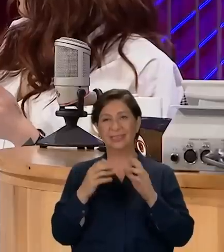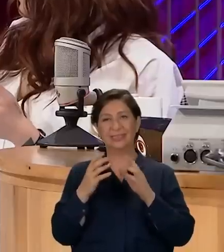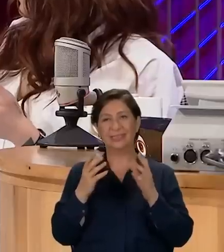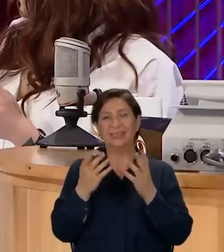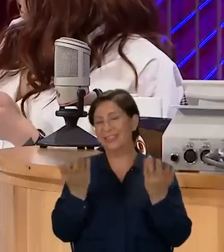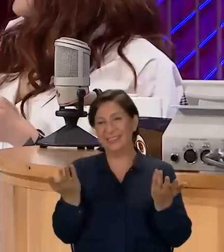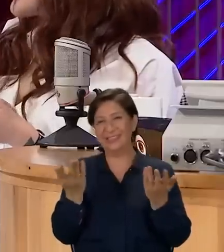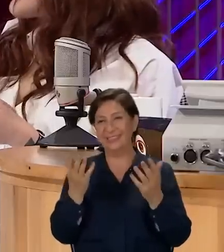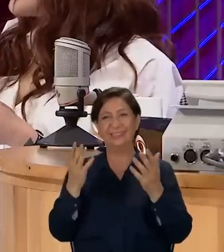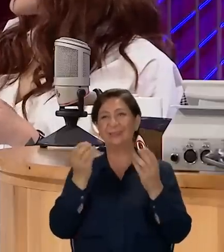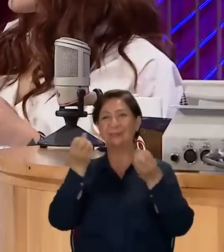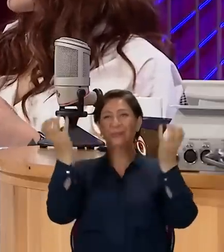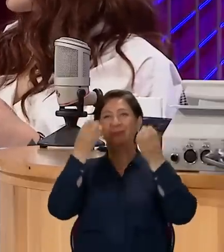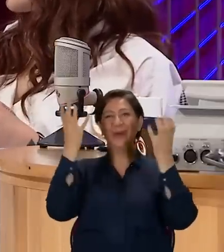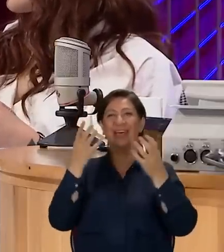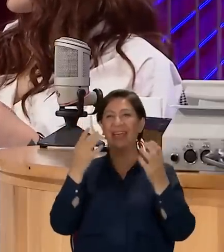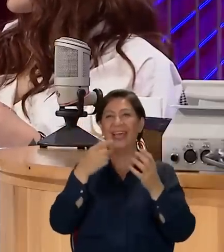Duman avcıları mı? Hayır ayol.